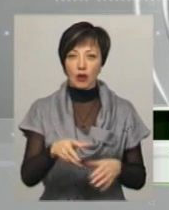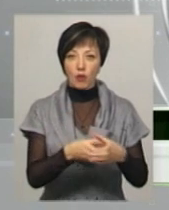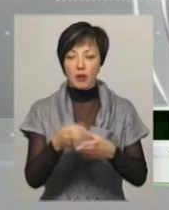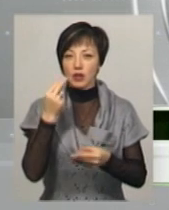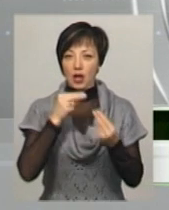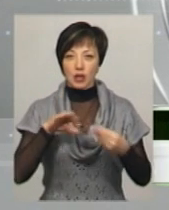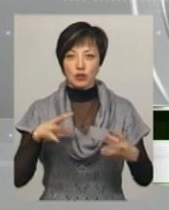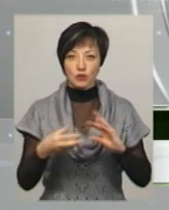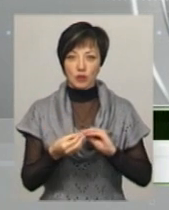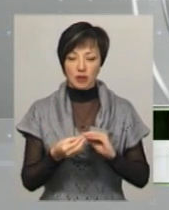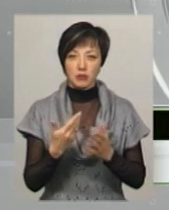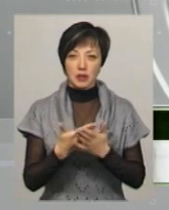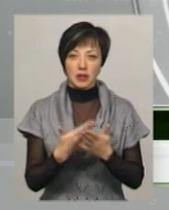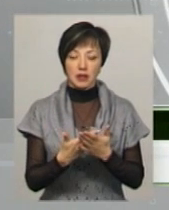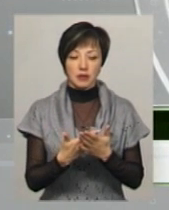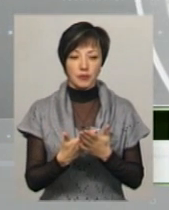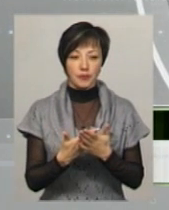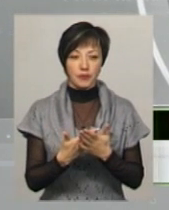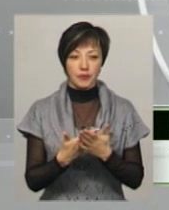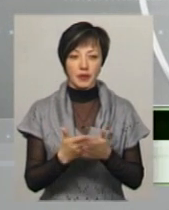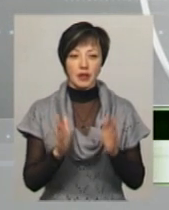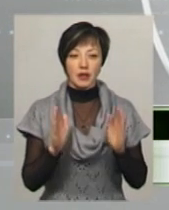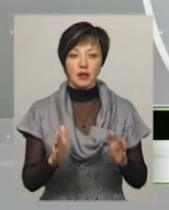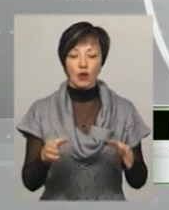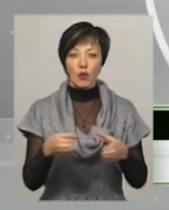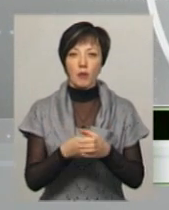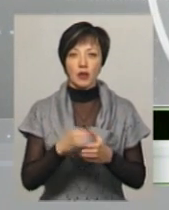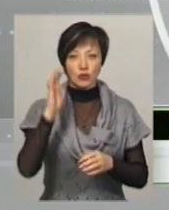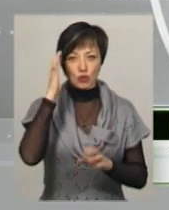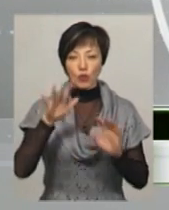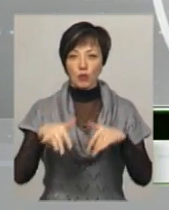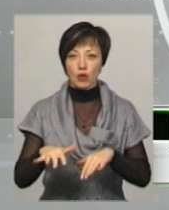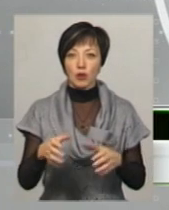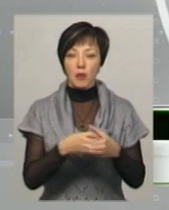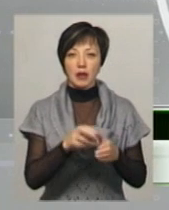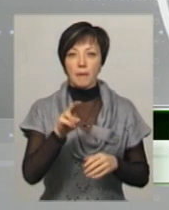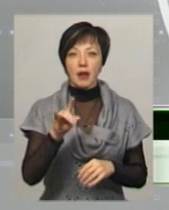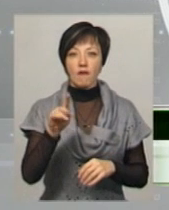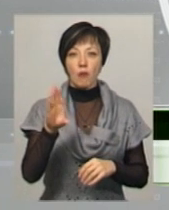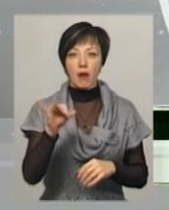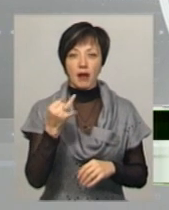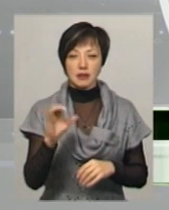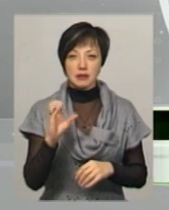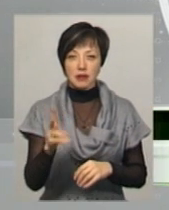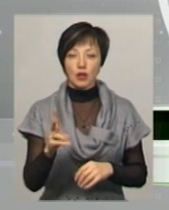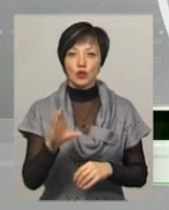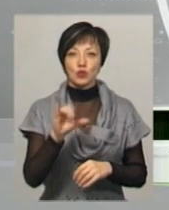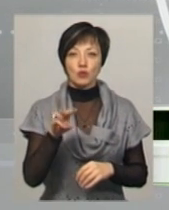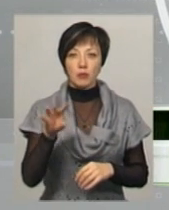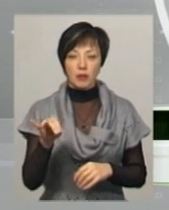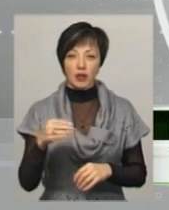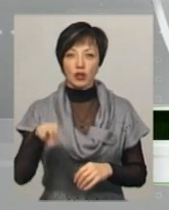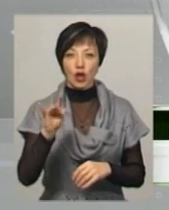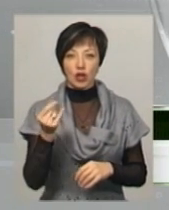навіть по підсумку брати, наприклад, то тільки команда Чорноморська, команда Первомайського, Сум, а тоді Деражня і